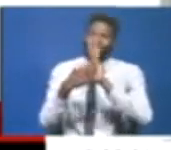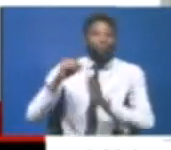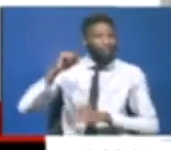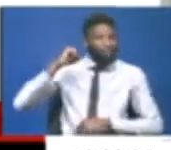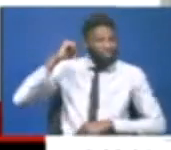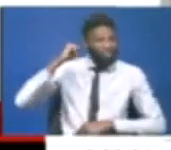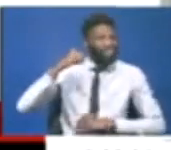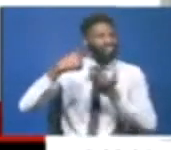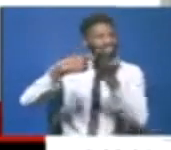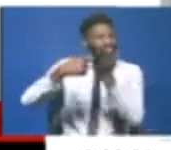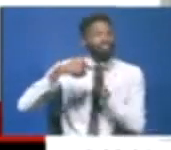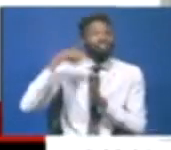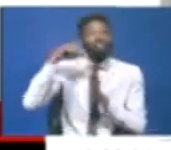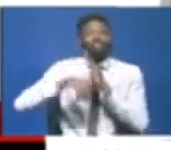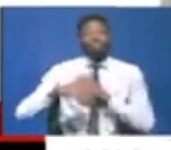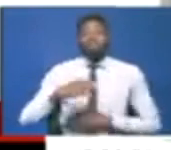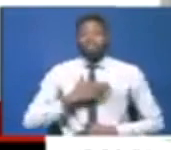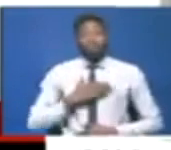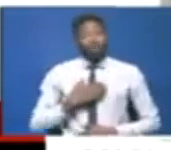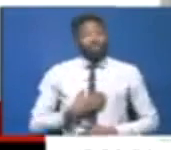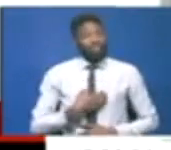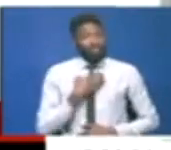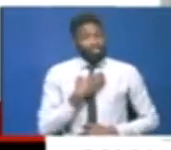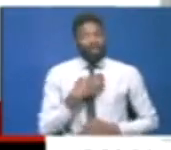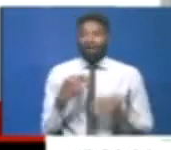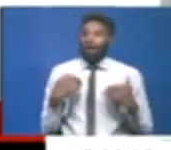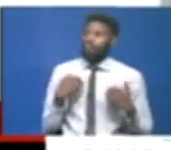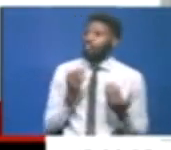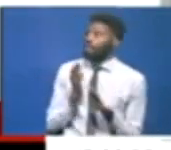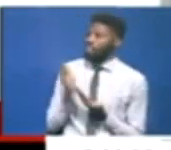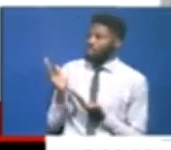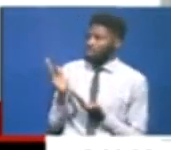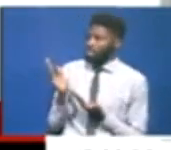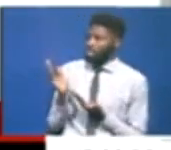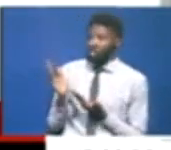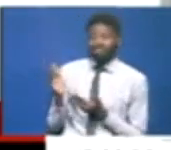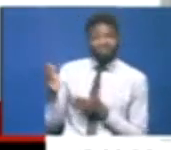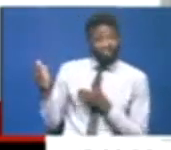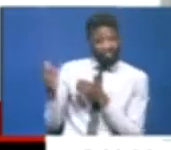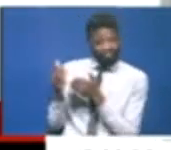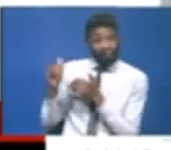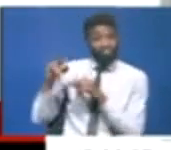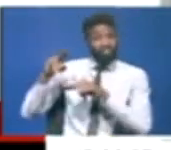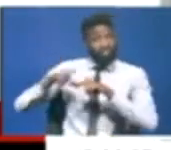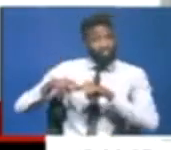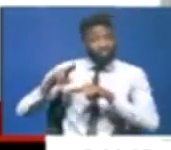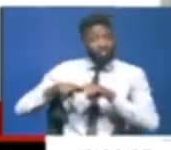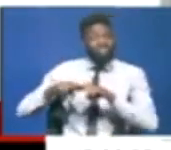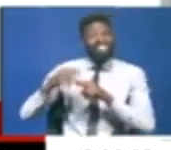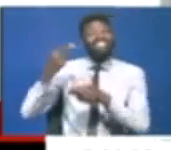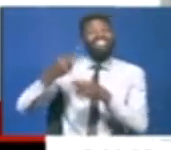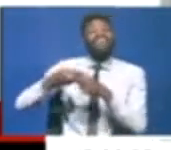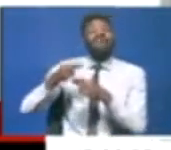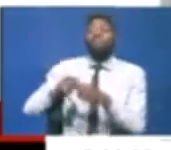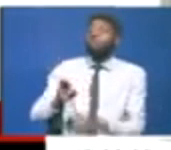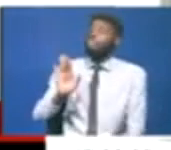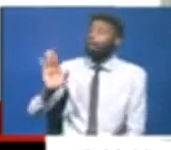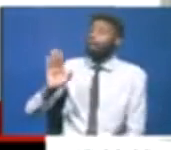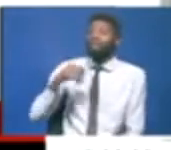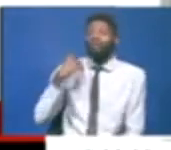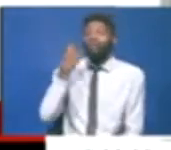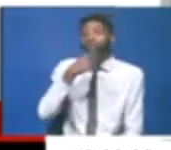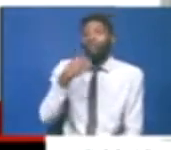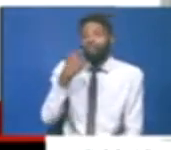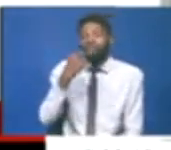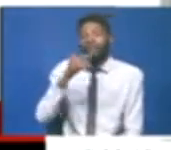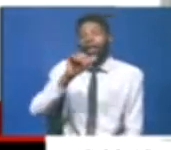wangu tayari wako hapa studio, nikianza na ambaye ameketi karibu nami anafahamika kama Torosterdt